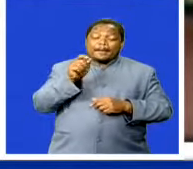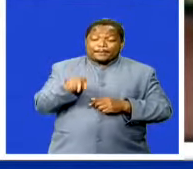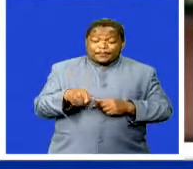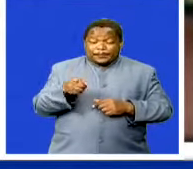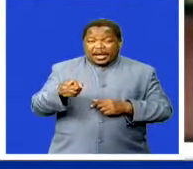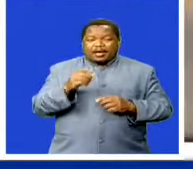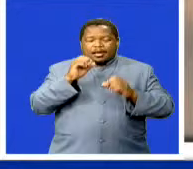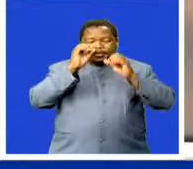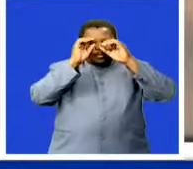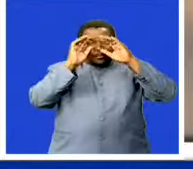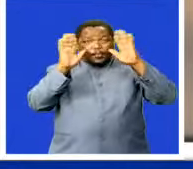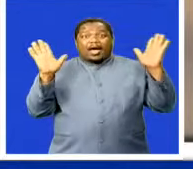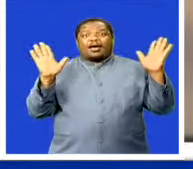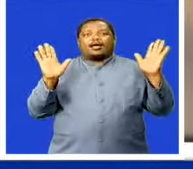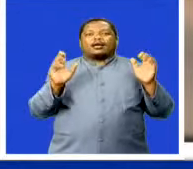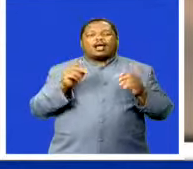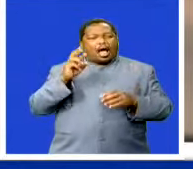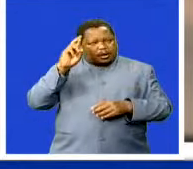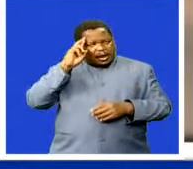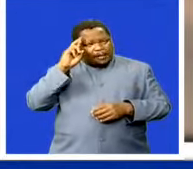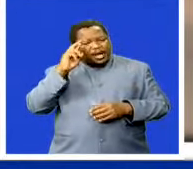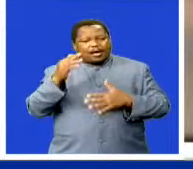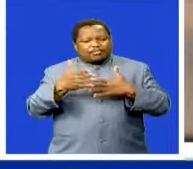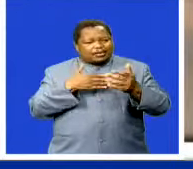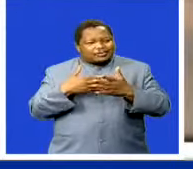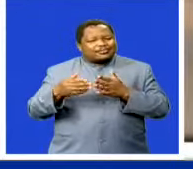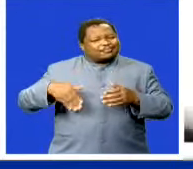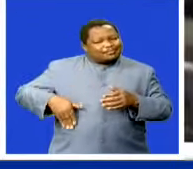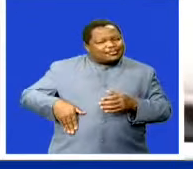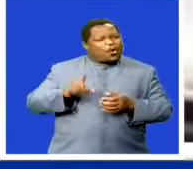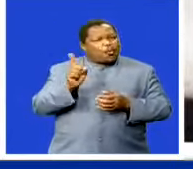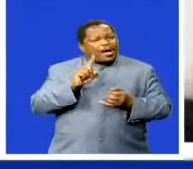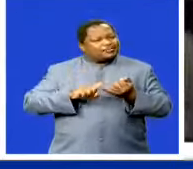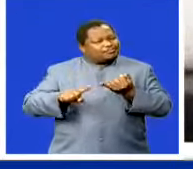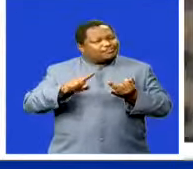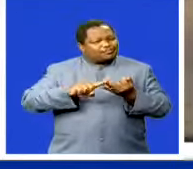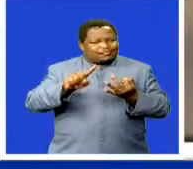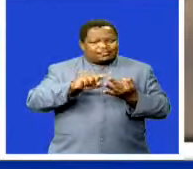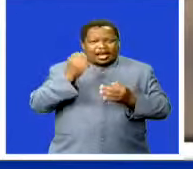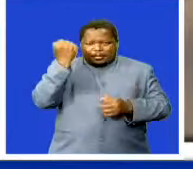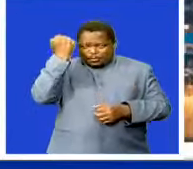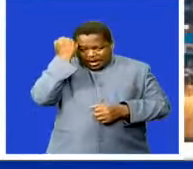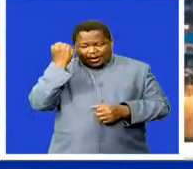bekanani ngaphela. Etindzabeni ngiyungiyani msibi nginasonto omlangeni eNtondozi.